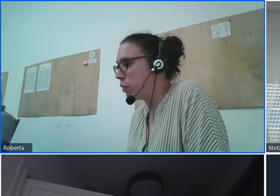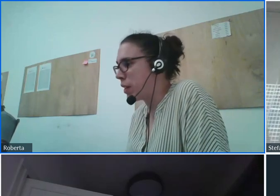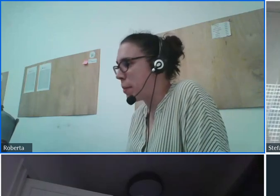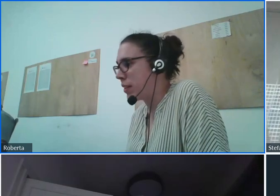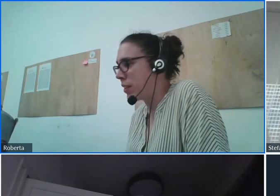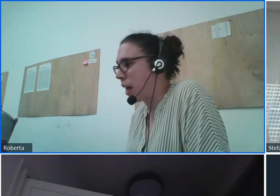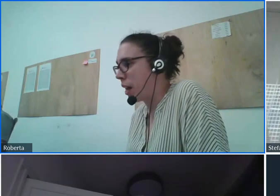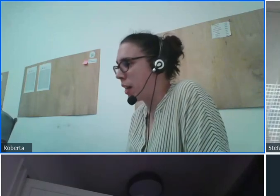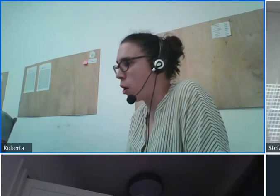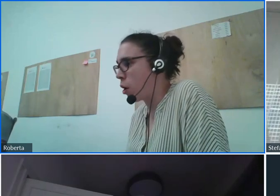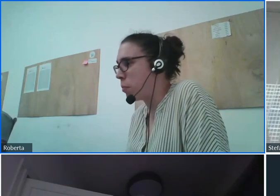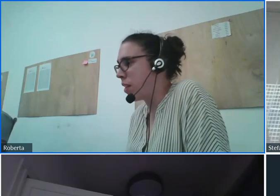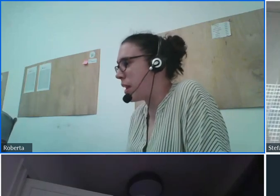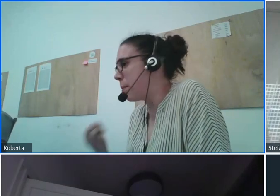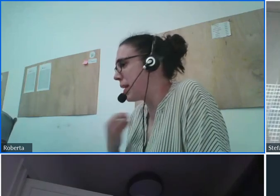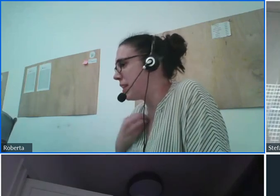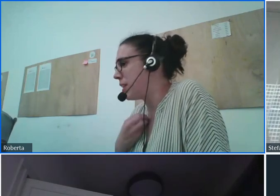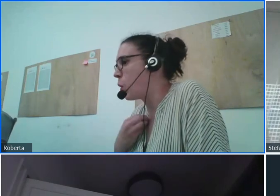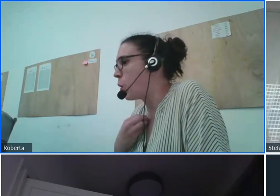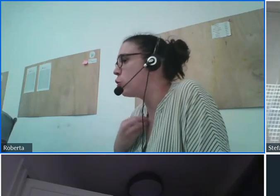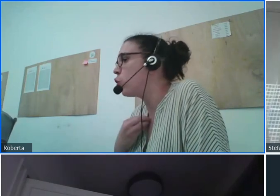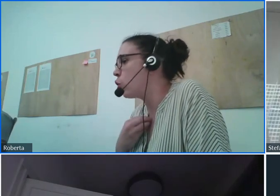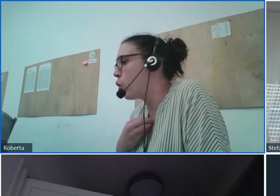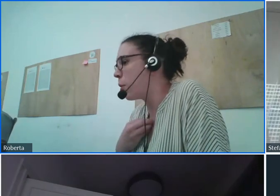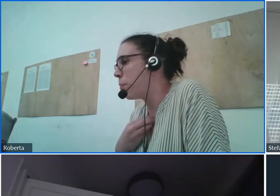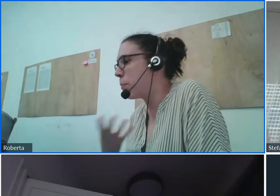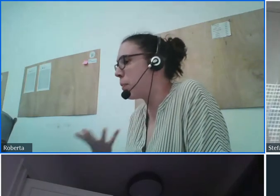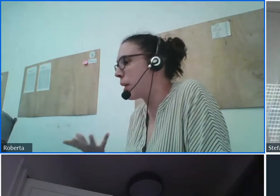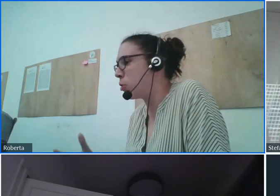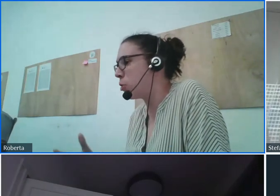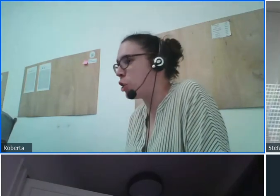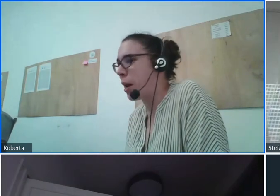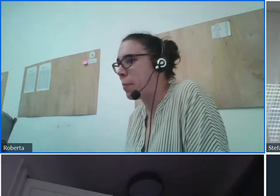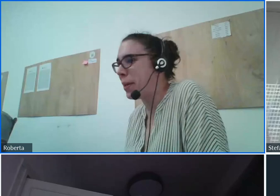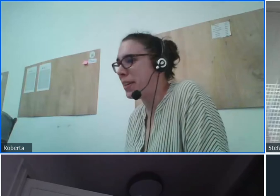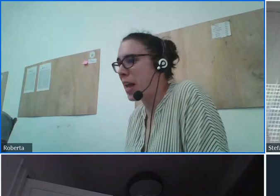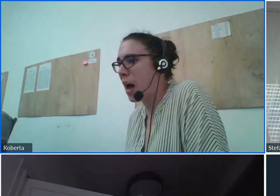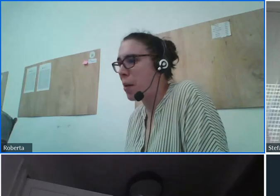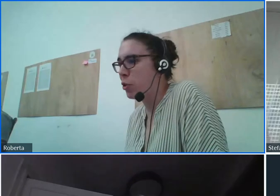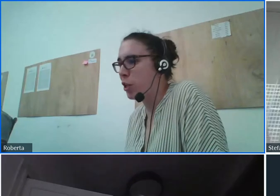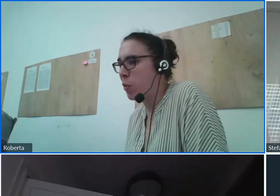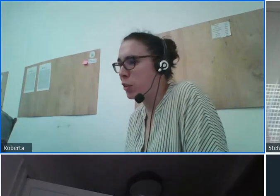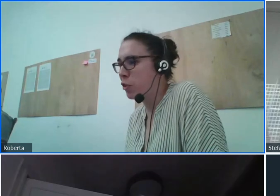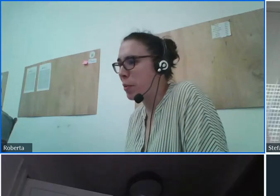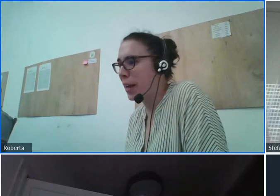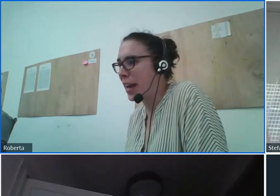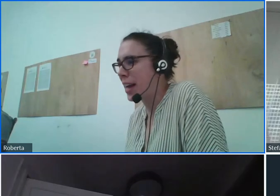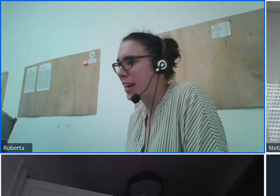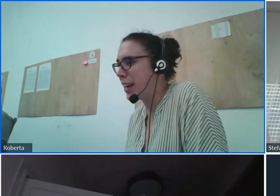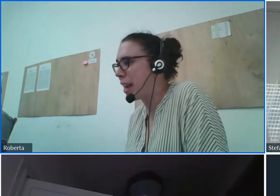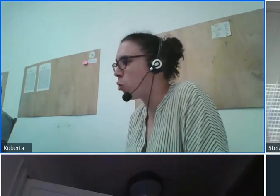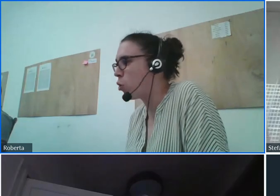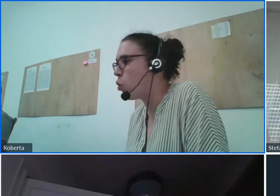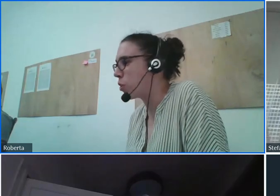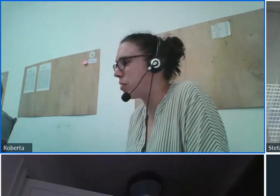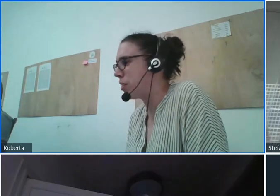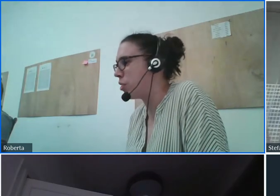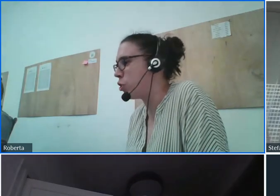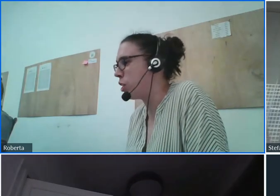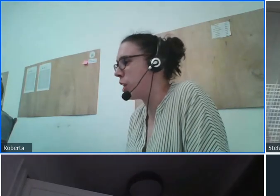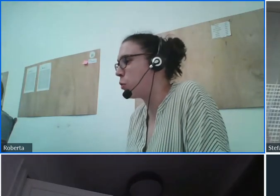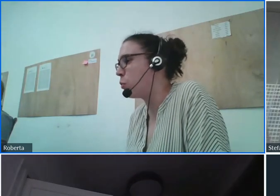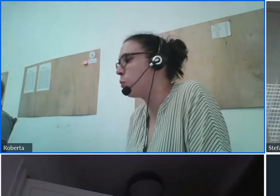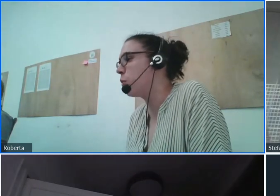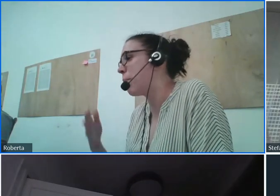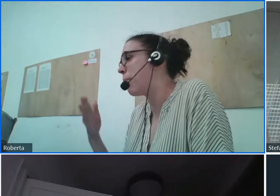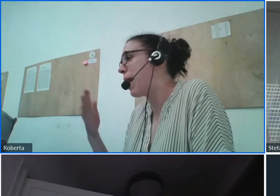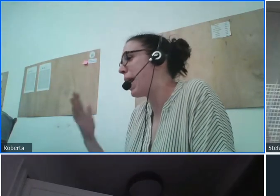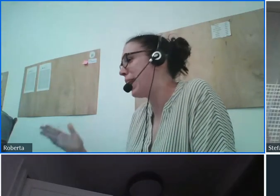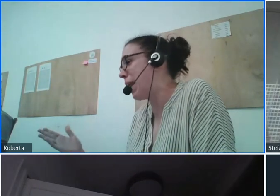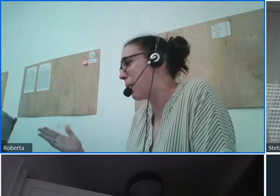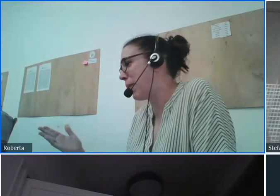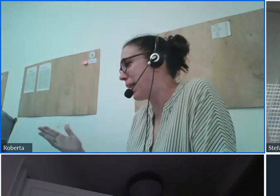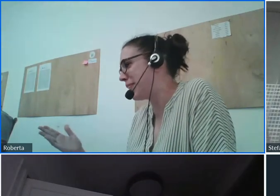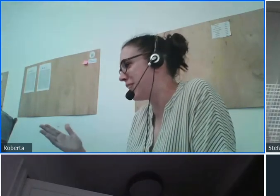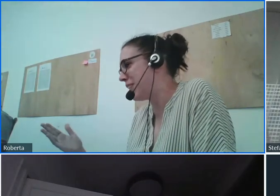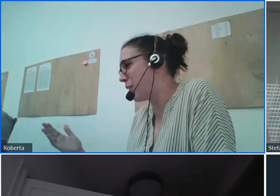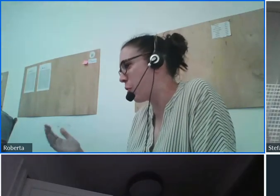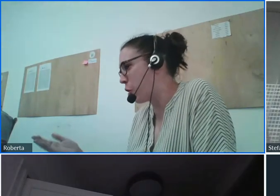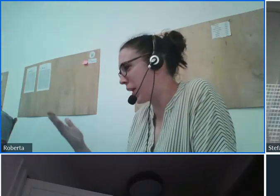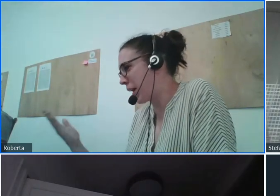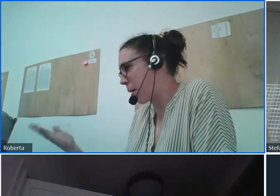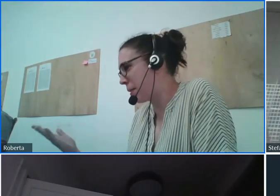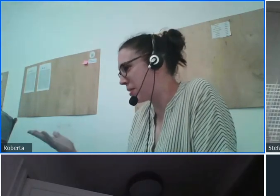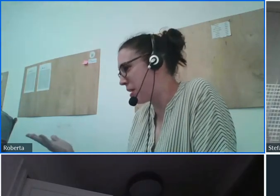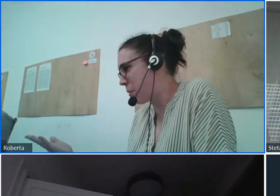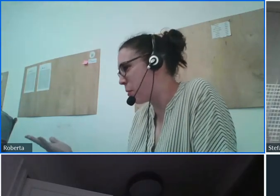molto fondamentale, no? Mi viene in mente quando noi per primi ci lamentiamo di quando magari nei corsi ci dicono che palle la